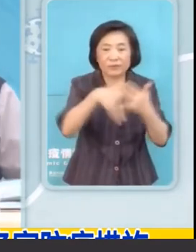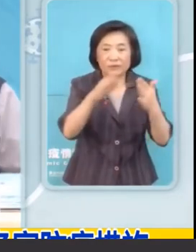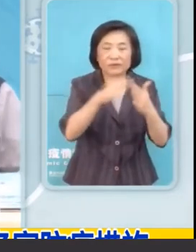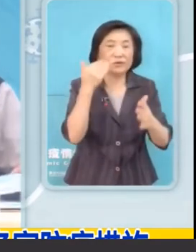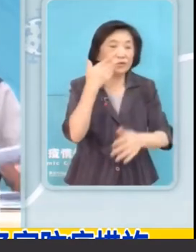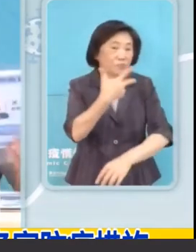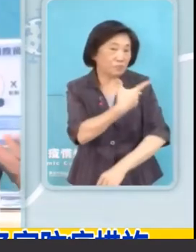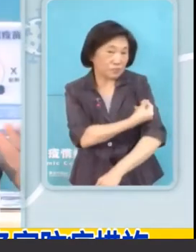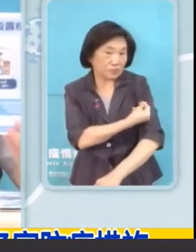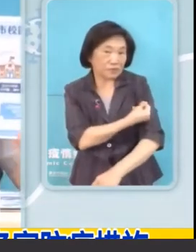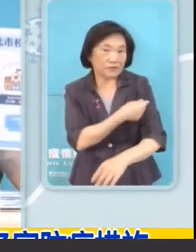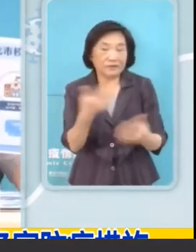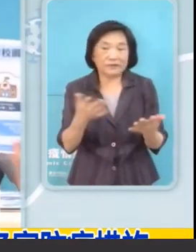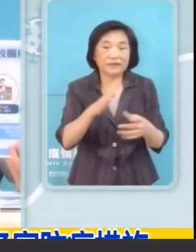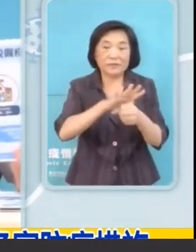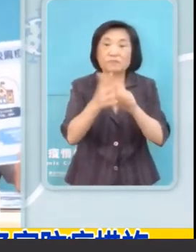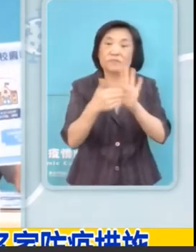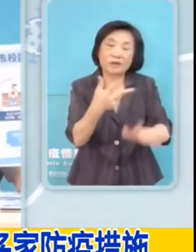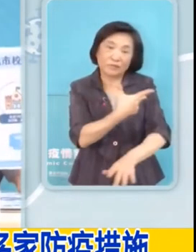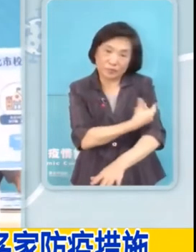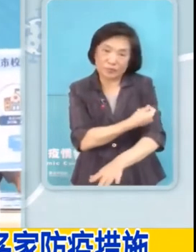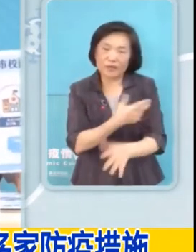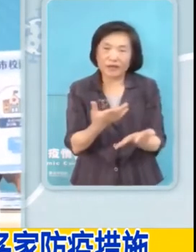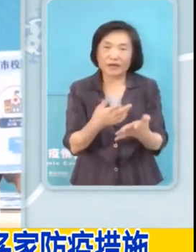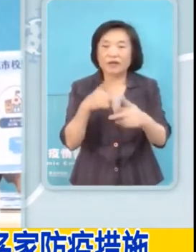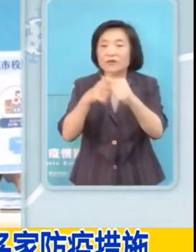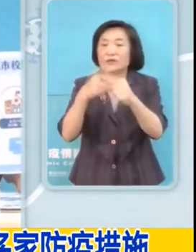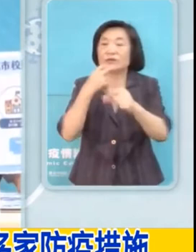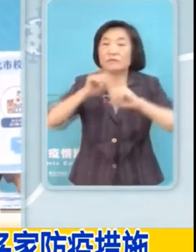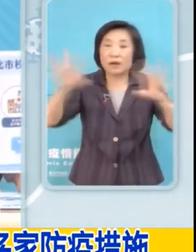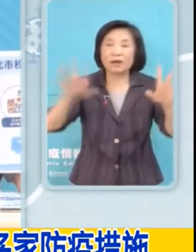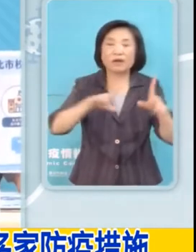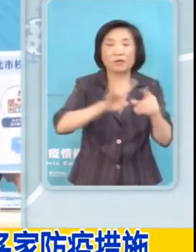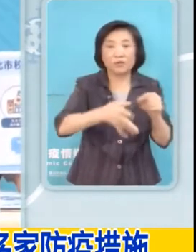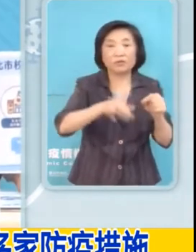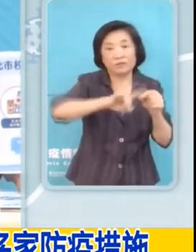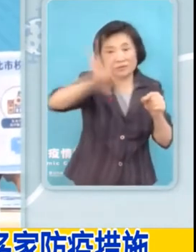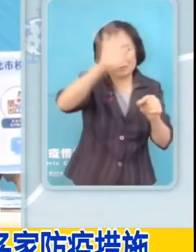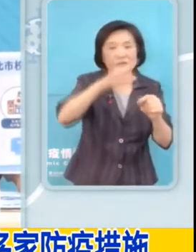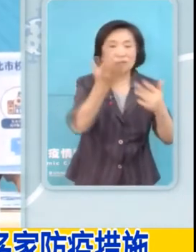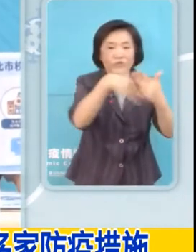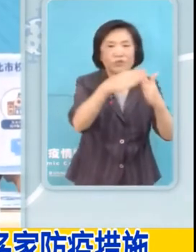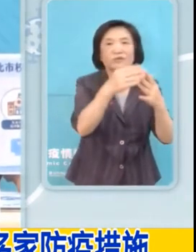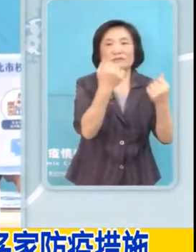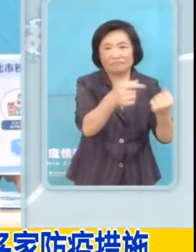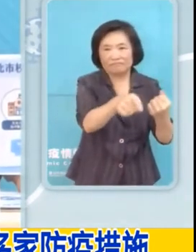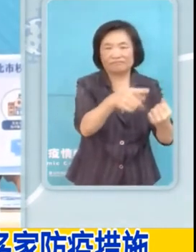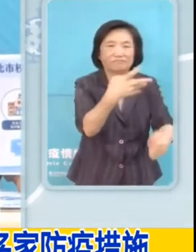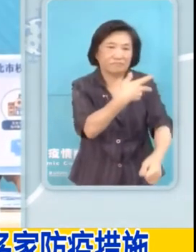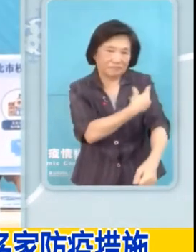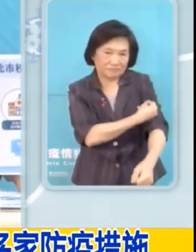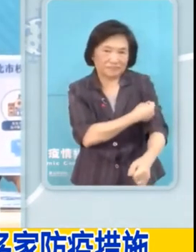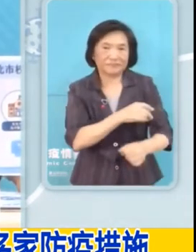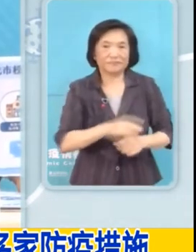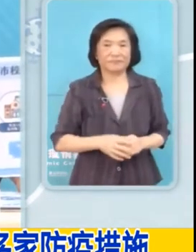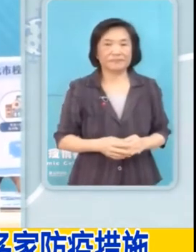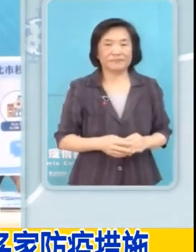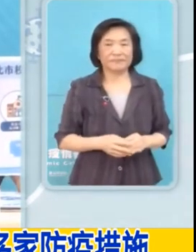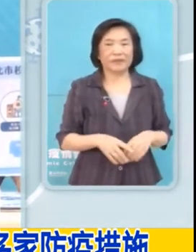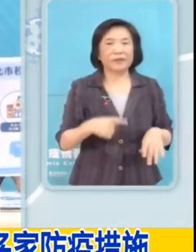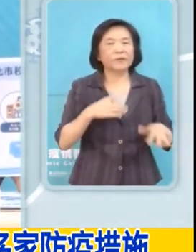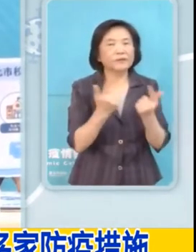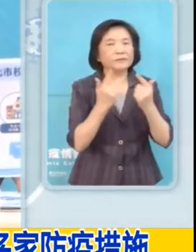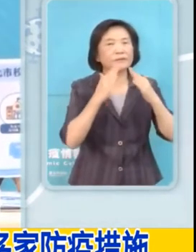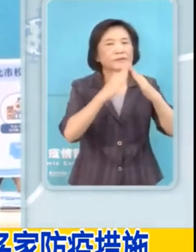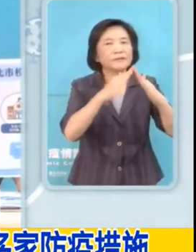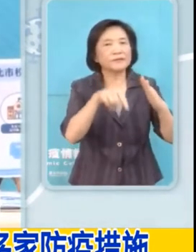种计划，当然中央已经讲了嘛，国中、高中就在学校打疫苗了哈。那我们现在是这样，我们台北